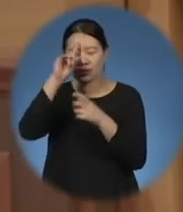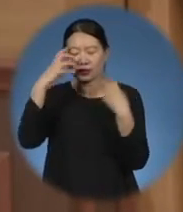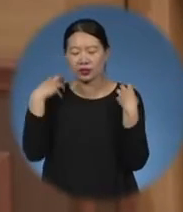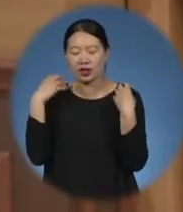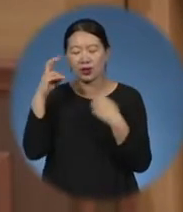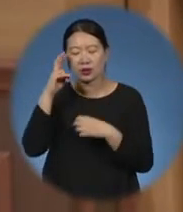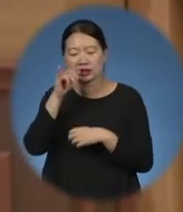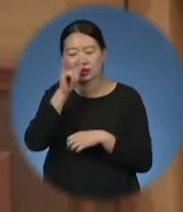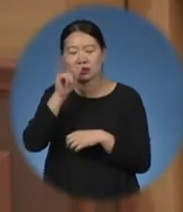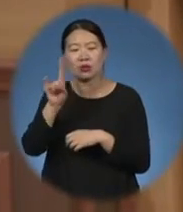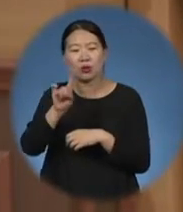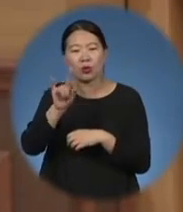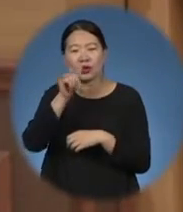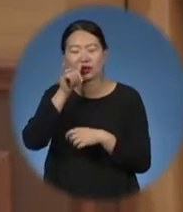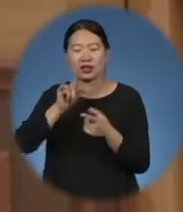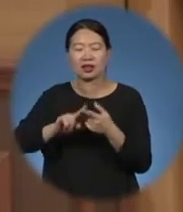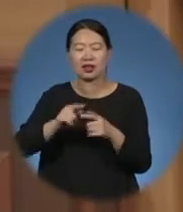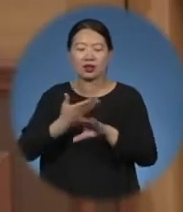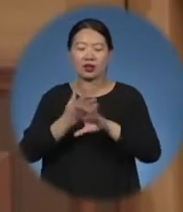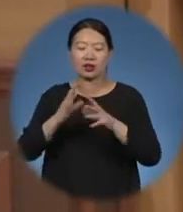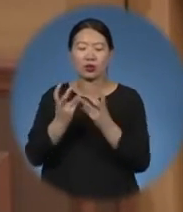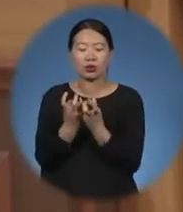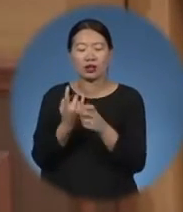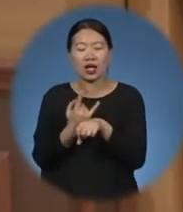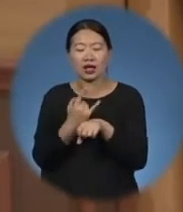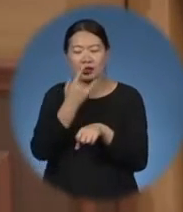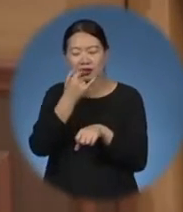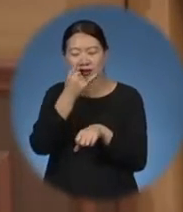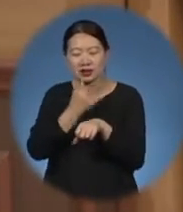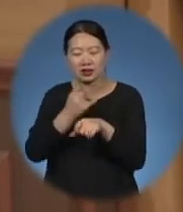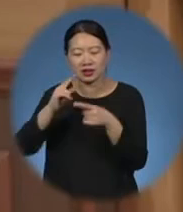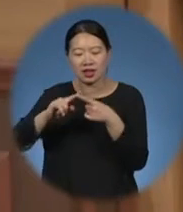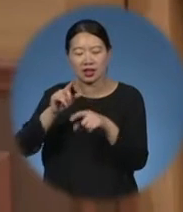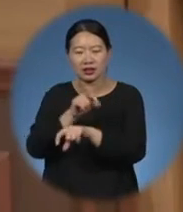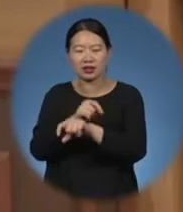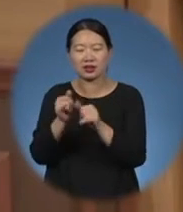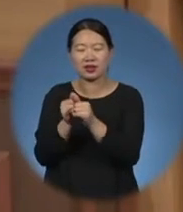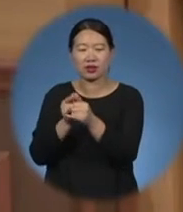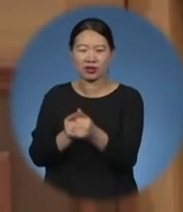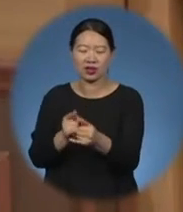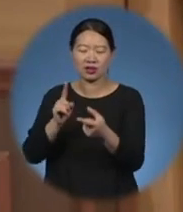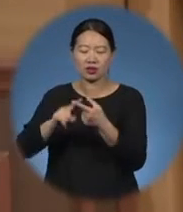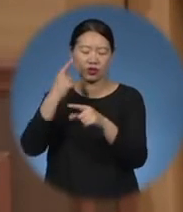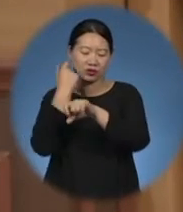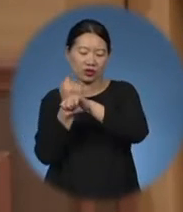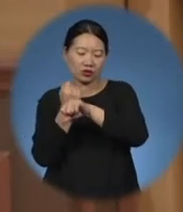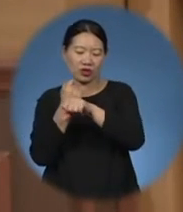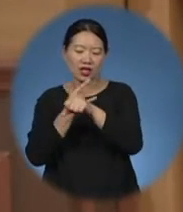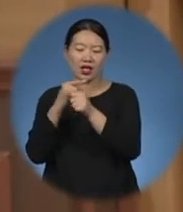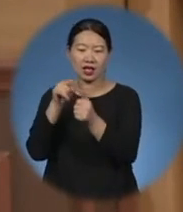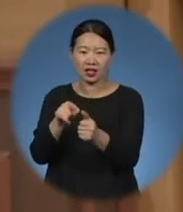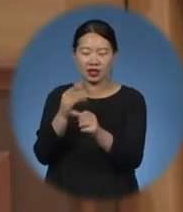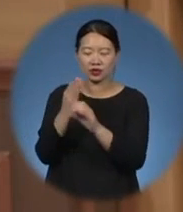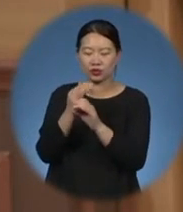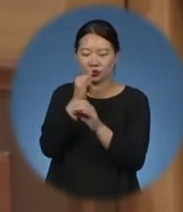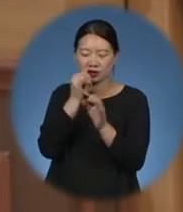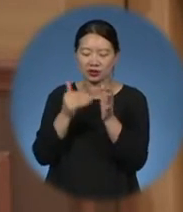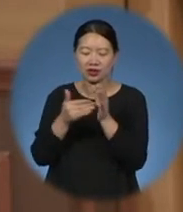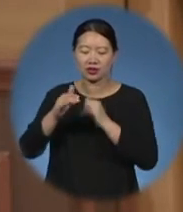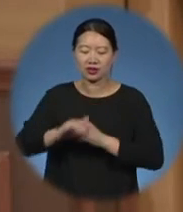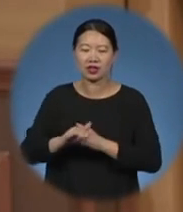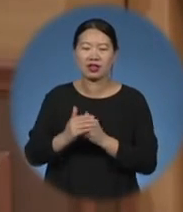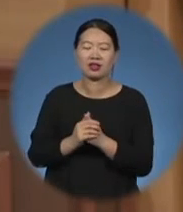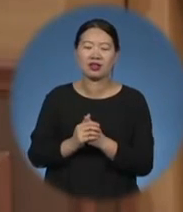부분들이 뭐가 있는지 맞아요. 외국에는 어떻게 하고 있는지 하는 부분들 좀 직원들한테 그걸 좀 연구를 좀 하라고 좀 시켜놨는데 예, 예. 그렇게 해서